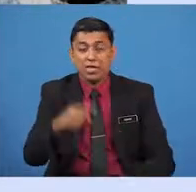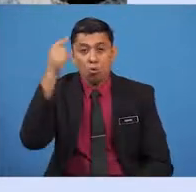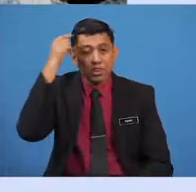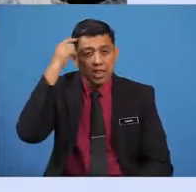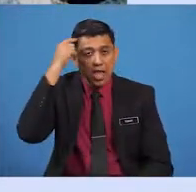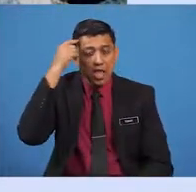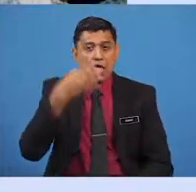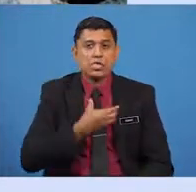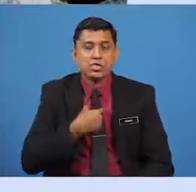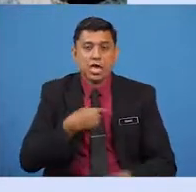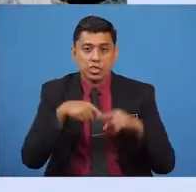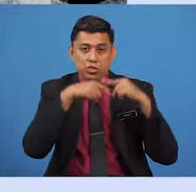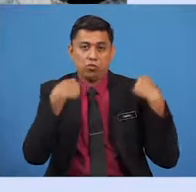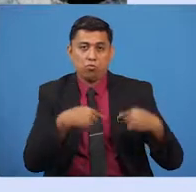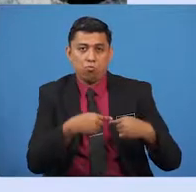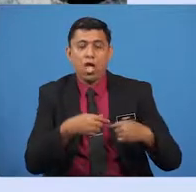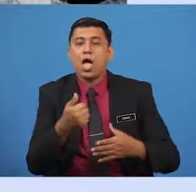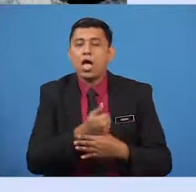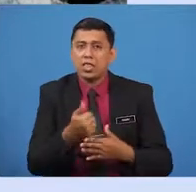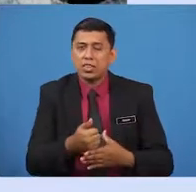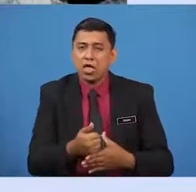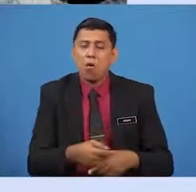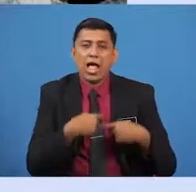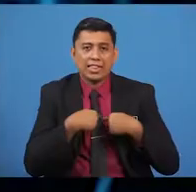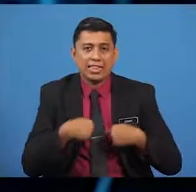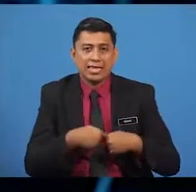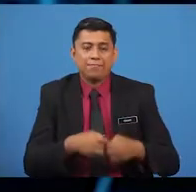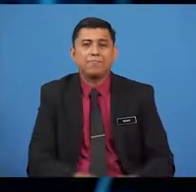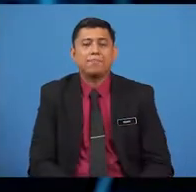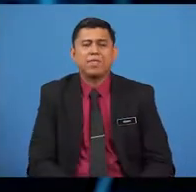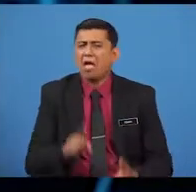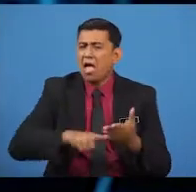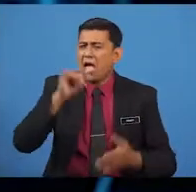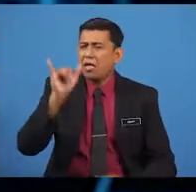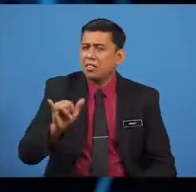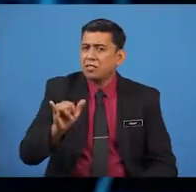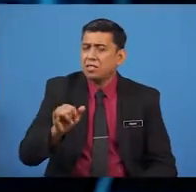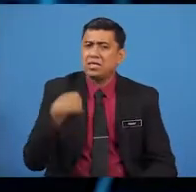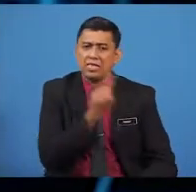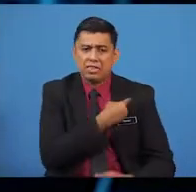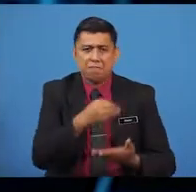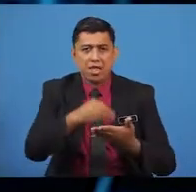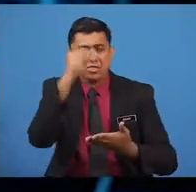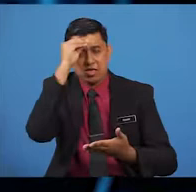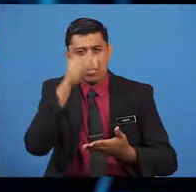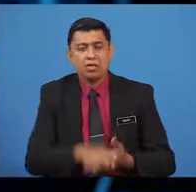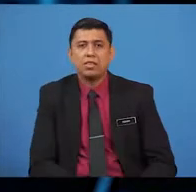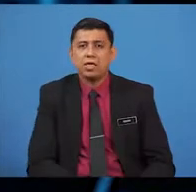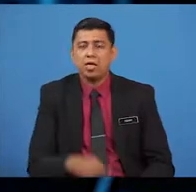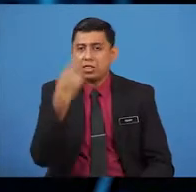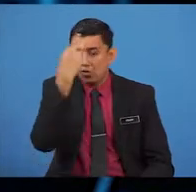seperti otak, jantung atau hati. Setakat ini, apa yang telah kita